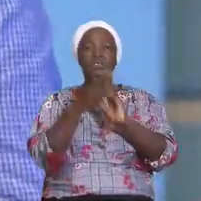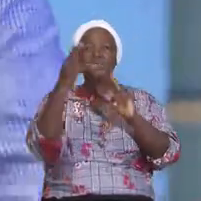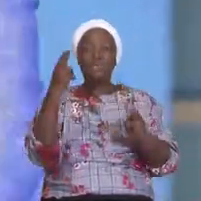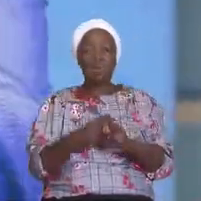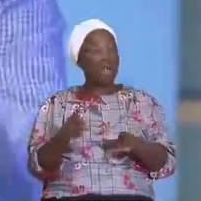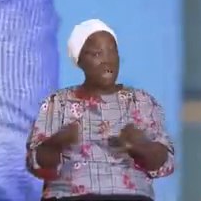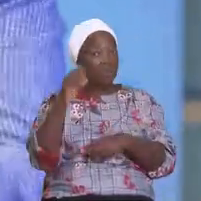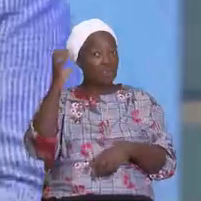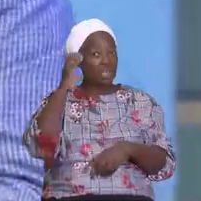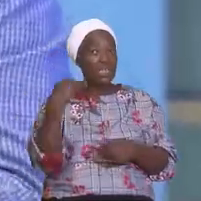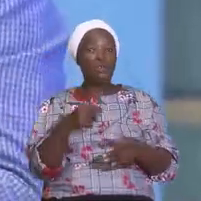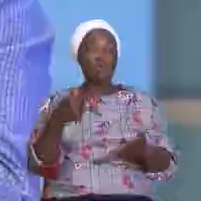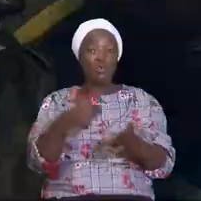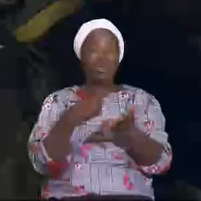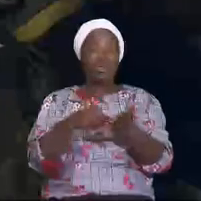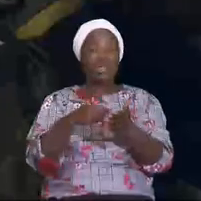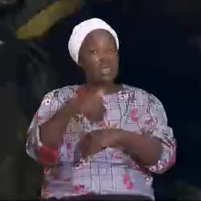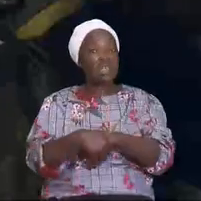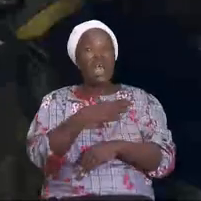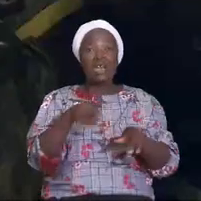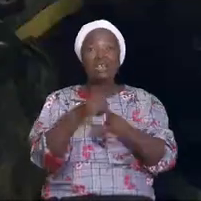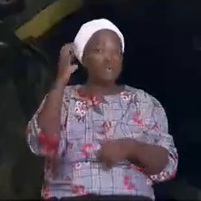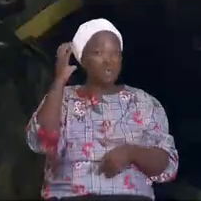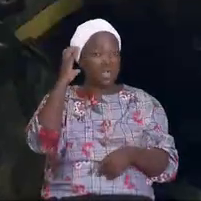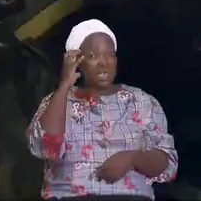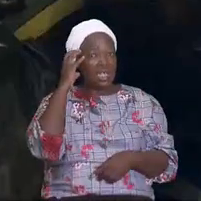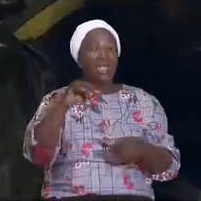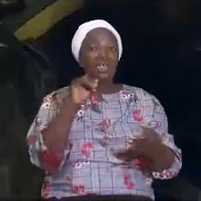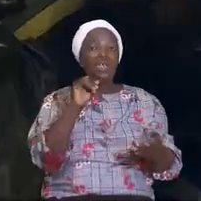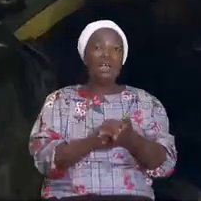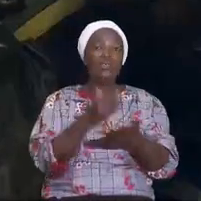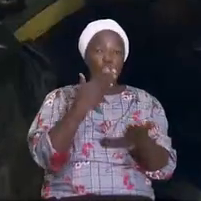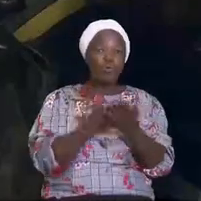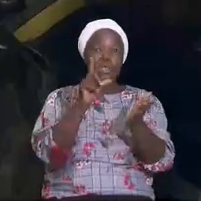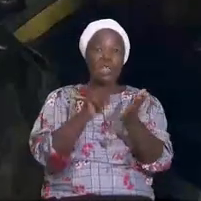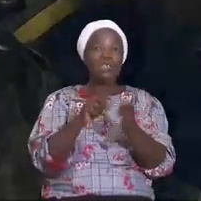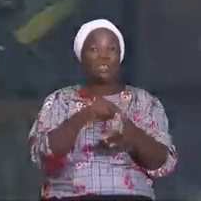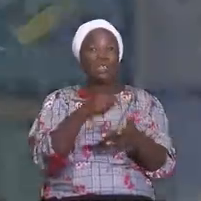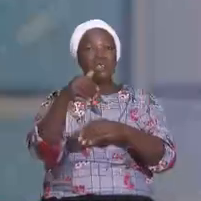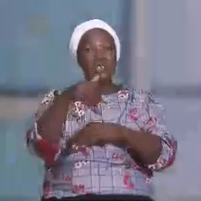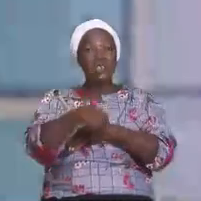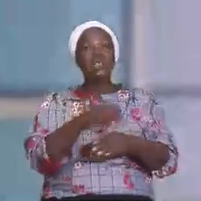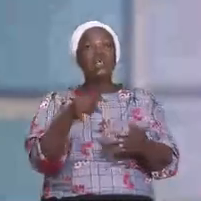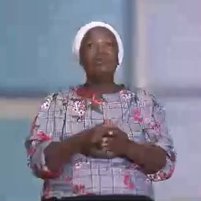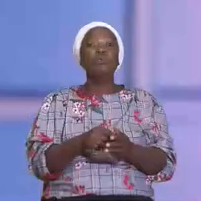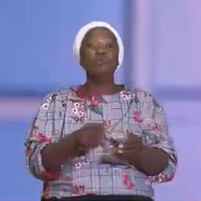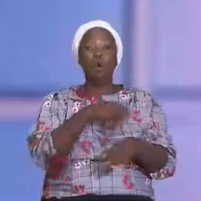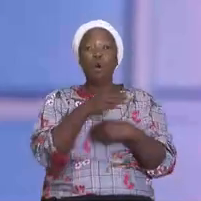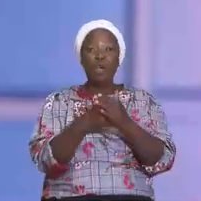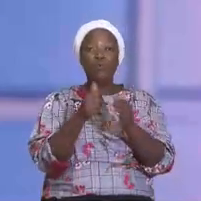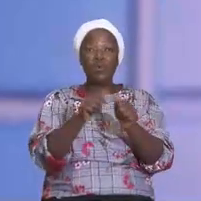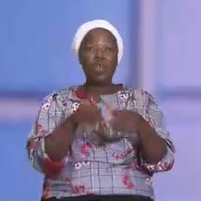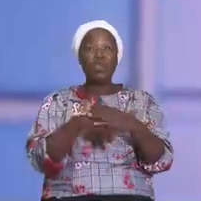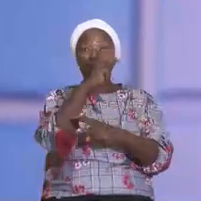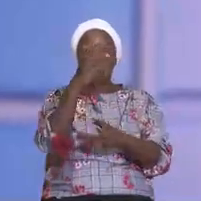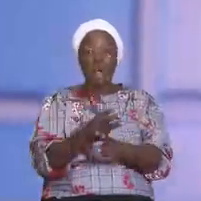cette proximité de la mort au nom de Jésus. Quand vous écoutez l'évangile ce soir, et vous écoutez la